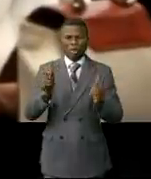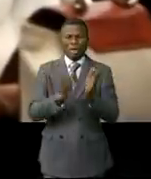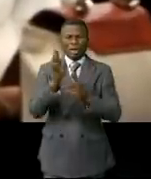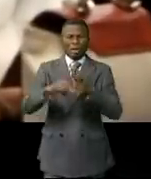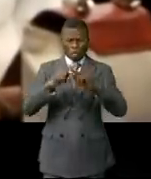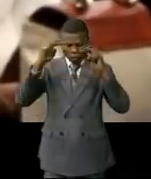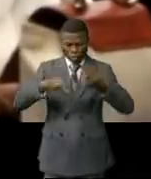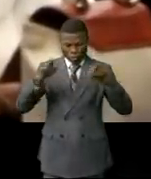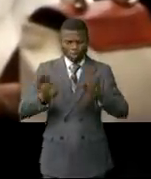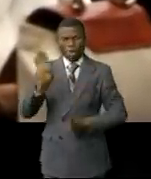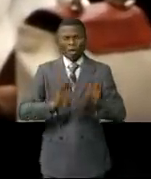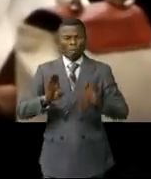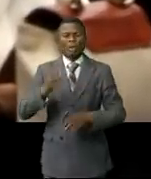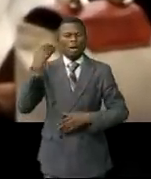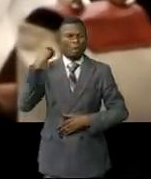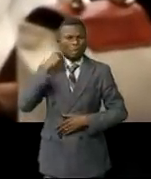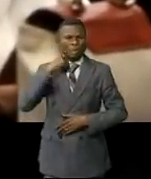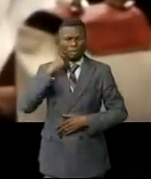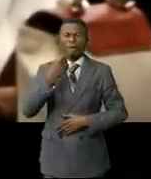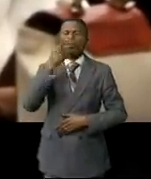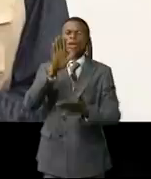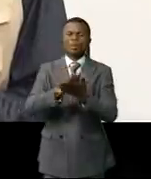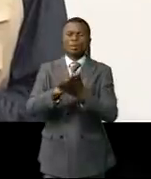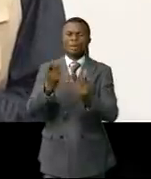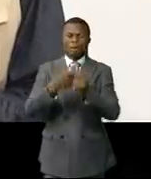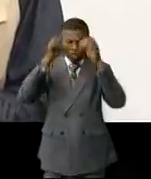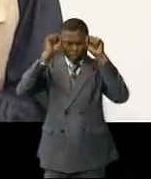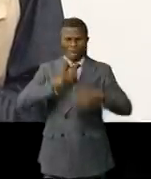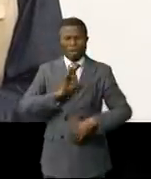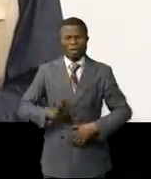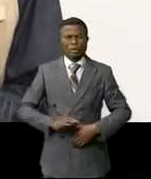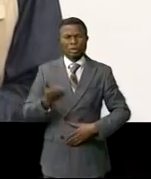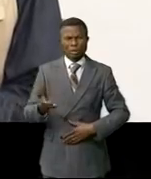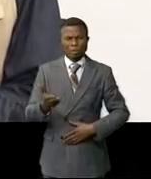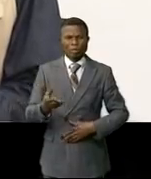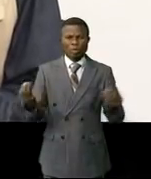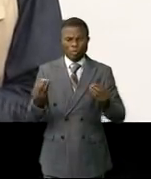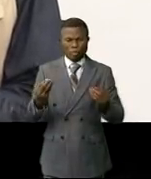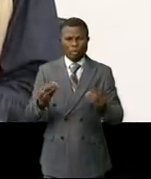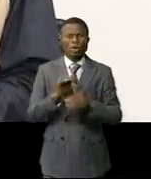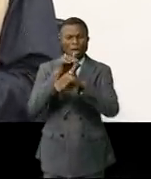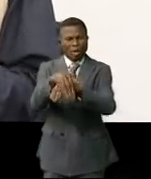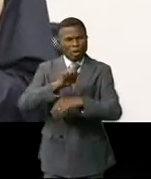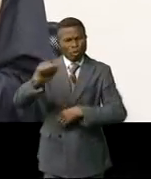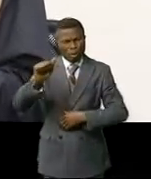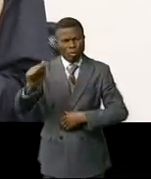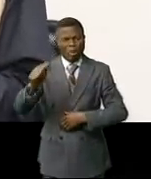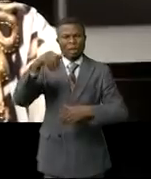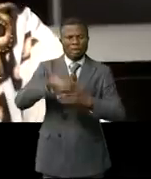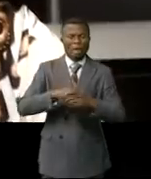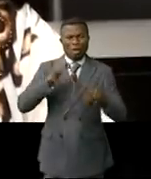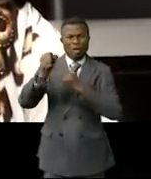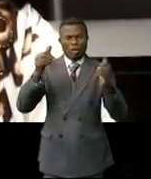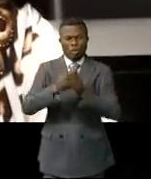des recherches biomédicales, avant de remercier le chef de l'État, Félix Tshisekedi, pour son implication dans la